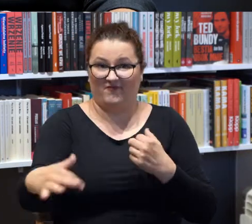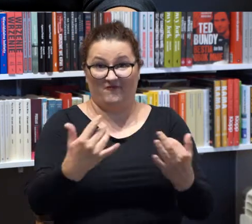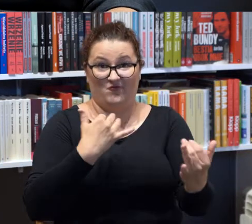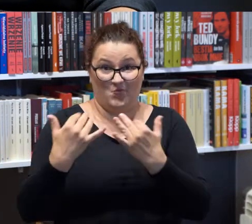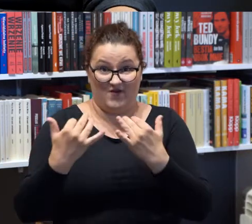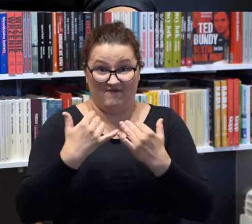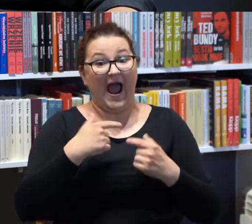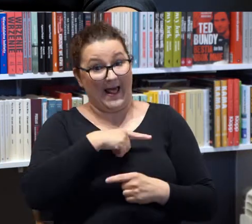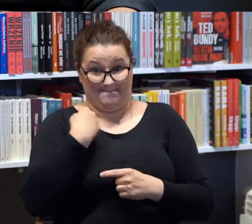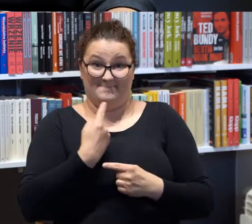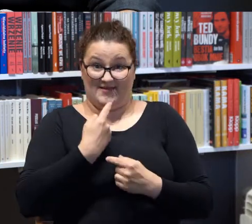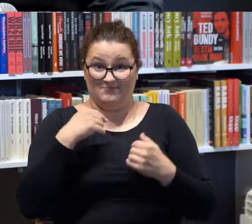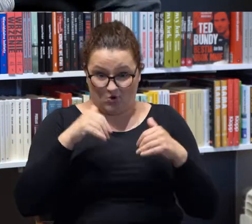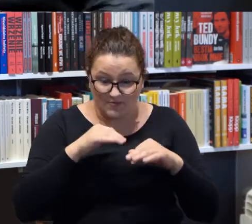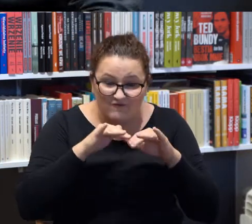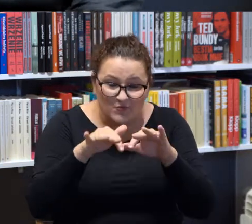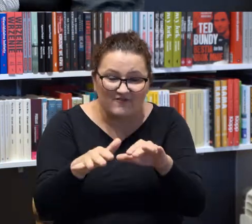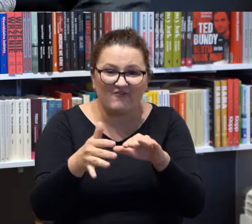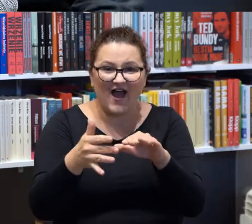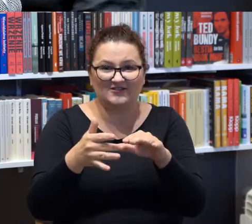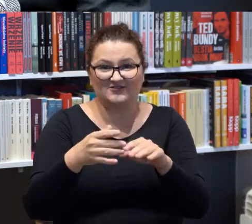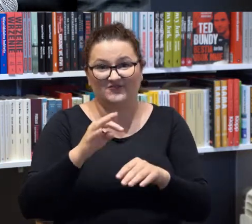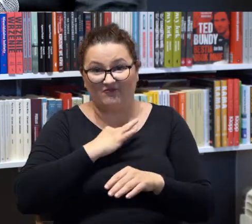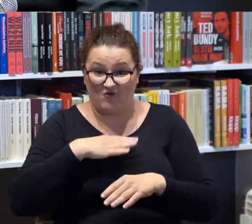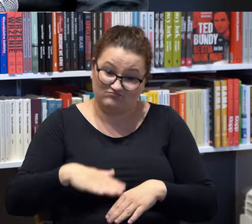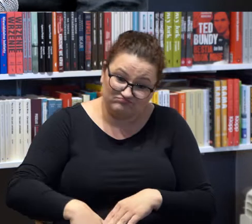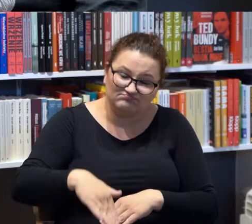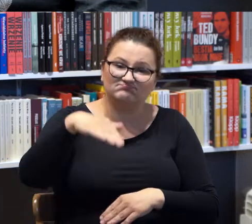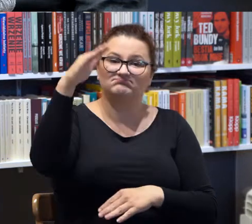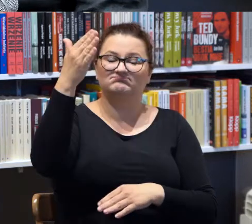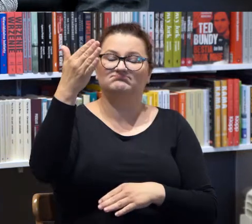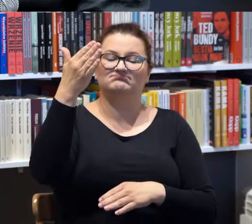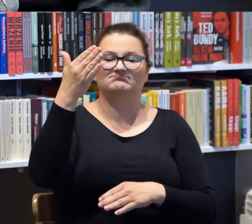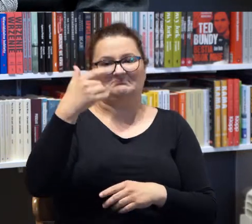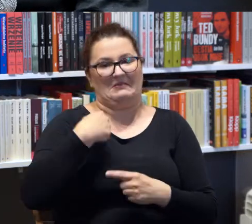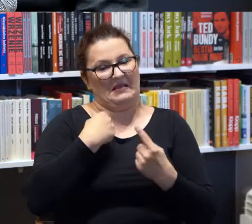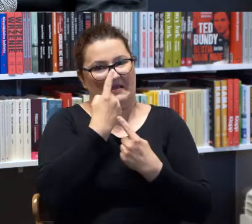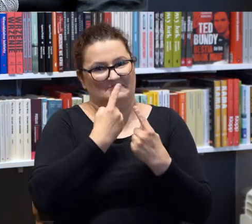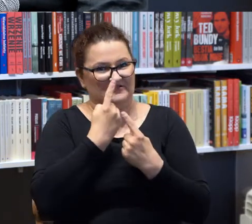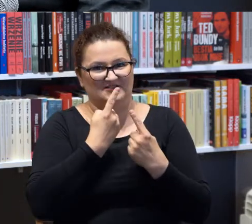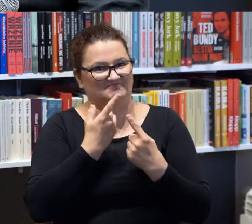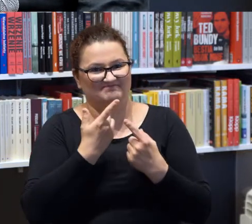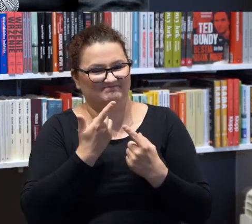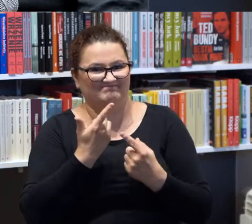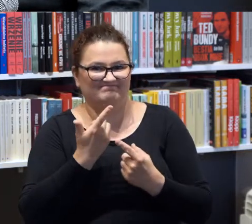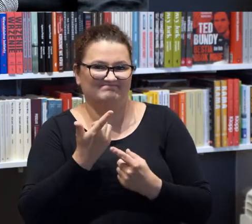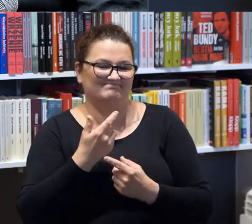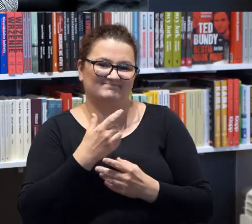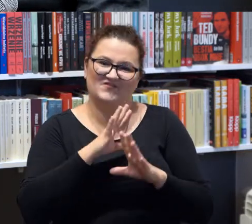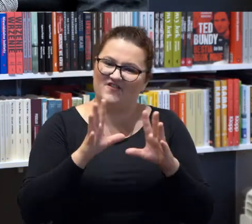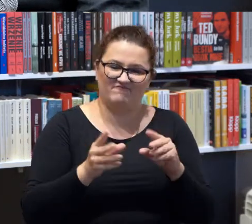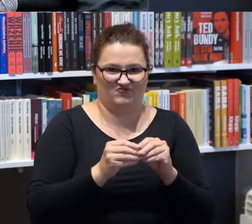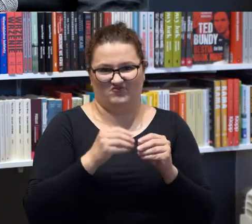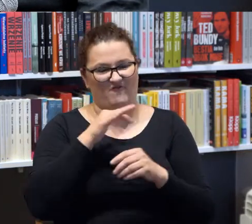ten kontekst, w którym dorastamy? No, mi się wydaje, że no nie do końca mamy wpływ na ten